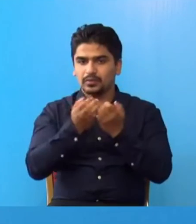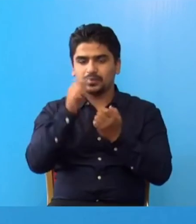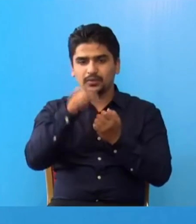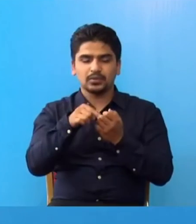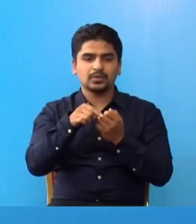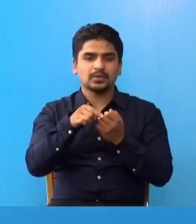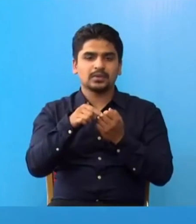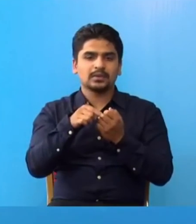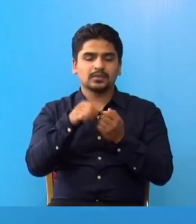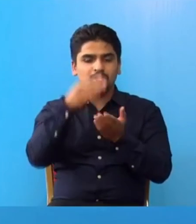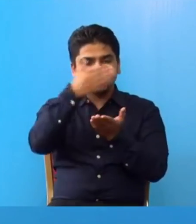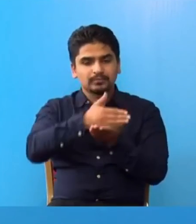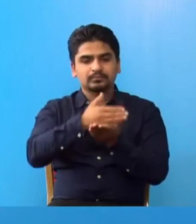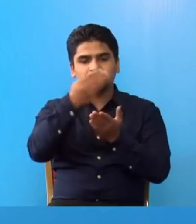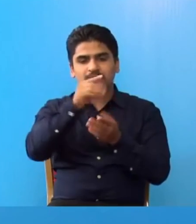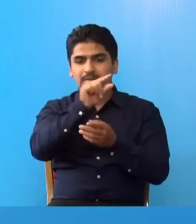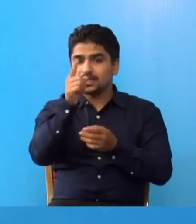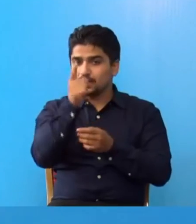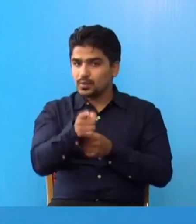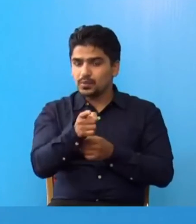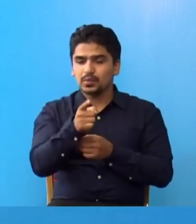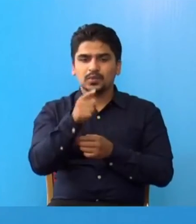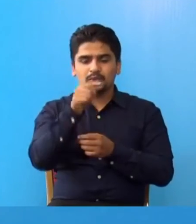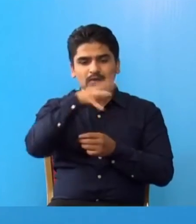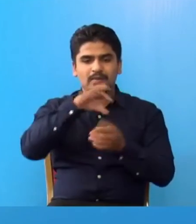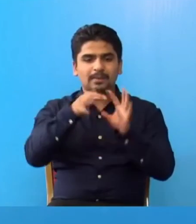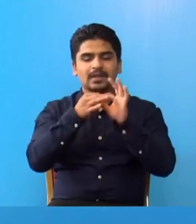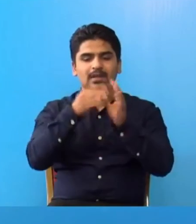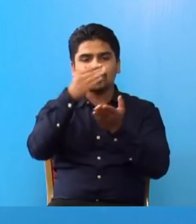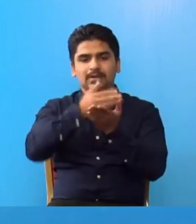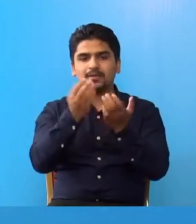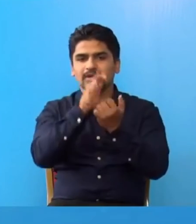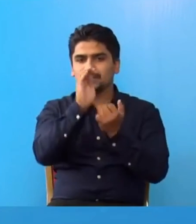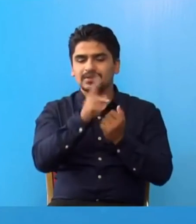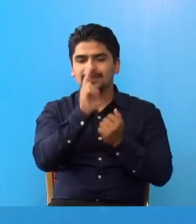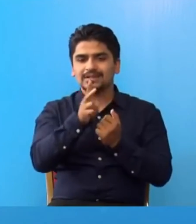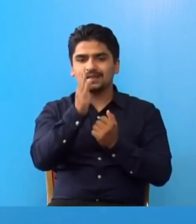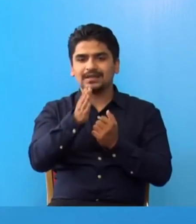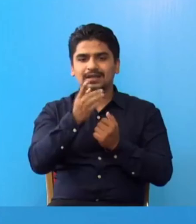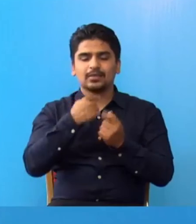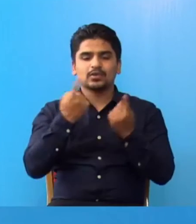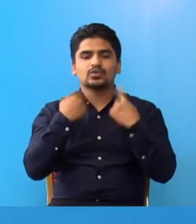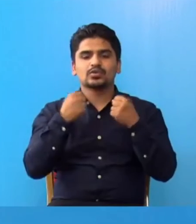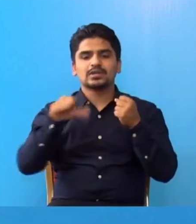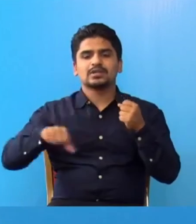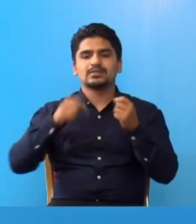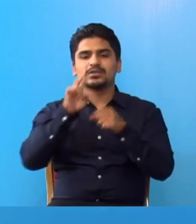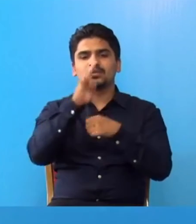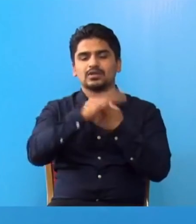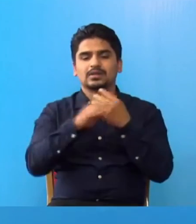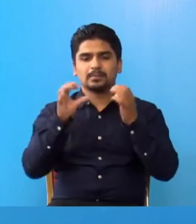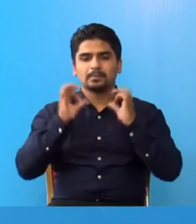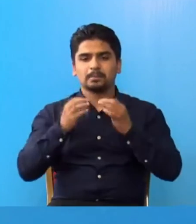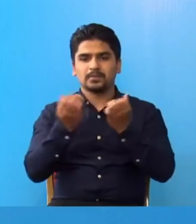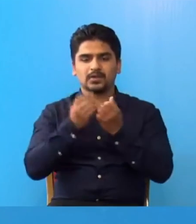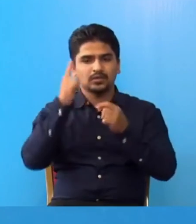क्वारेंट यह रोग्ठाम होने शक्तनी विशेवो, आमी शपई जने मिले रोग्ठाम गनना सक्षाँ। तेसेले हमीले स्वस्त जीवन शेले अपनाऊ। शकर